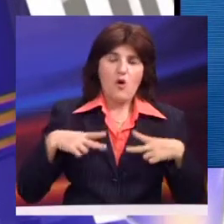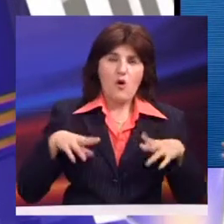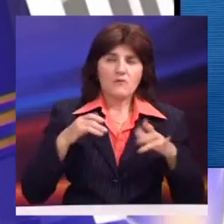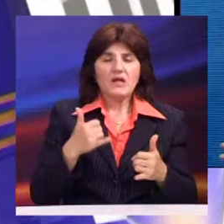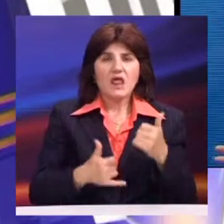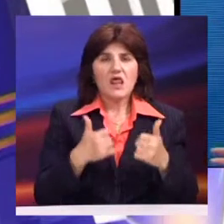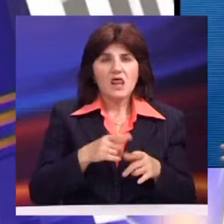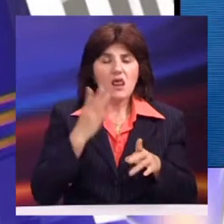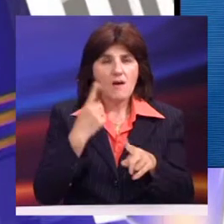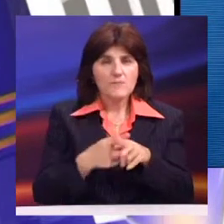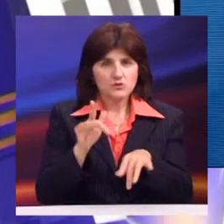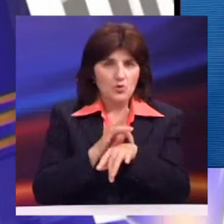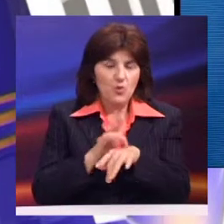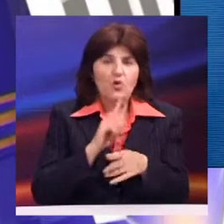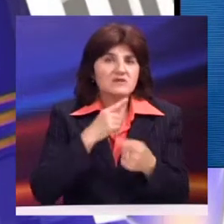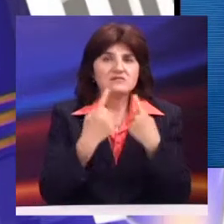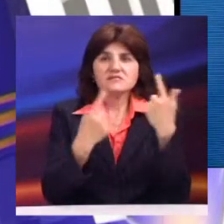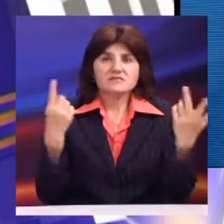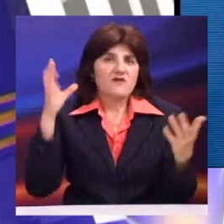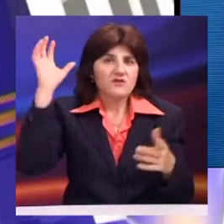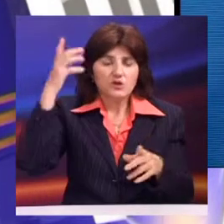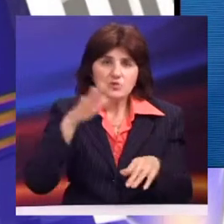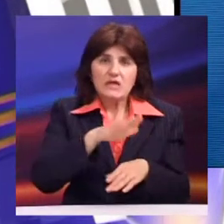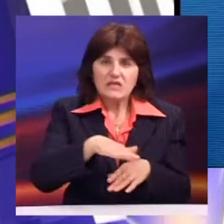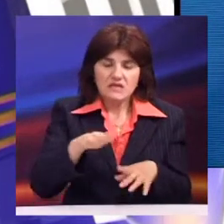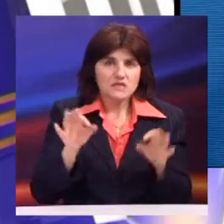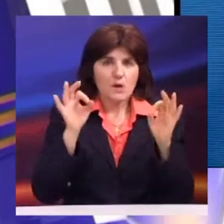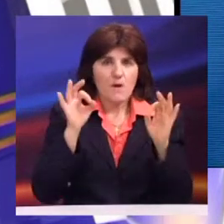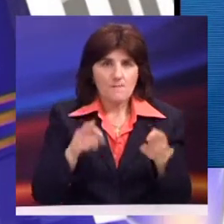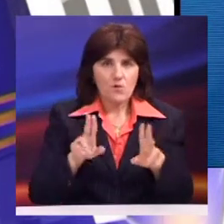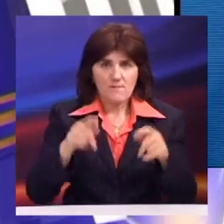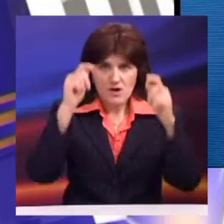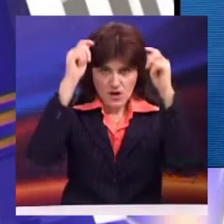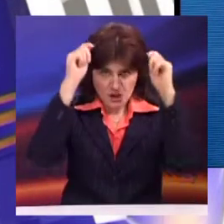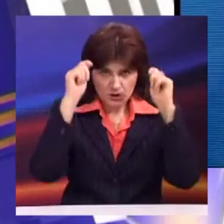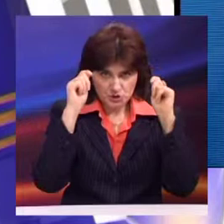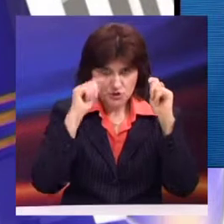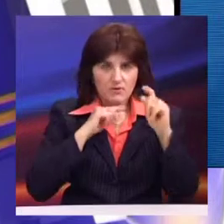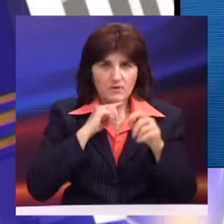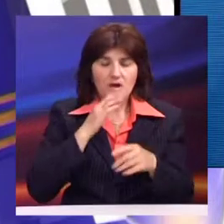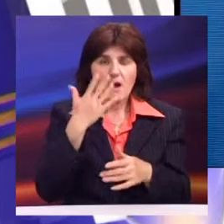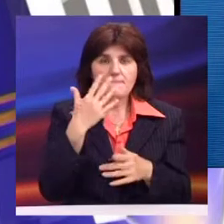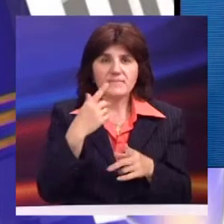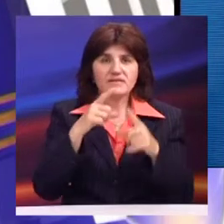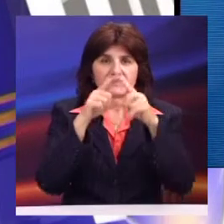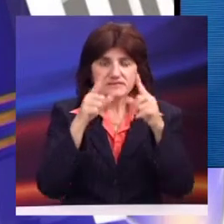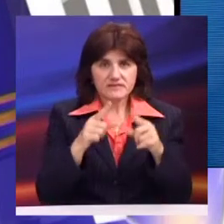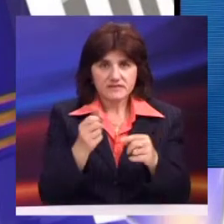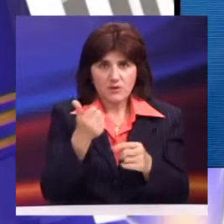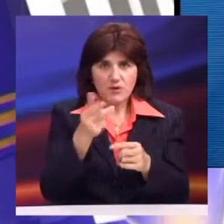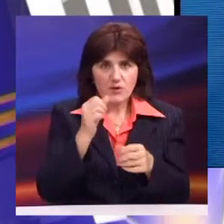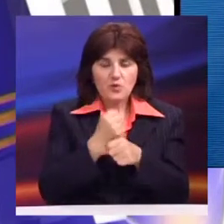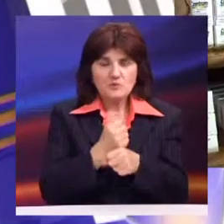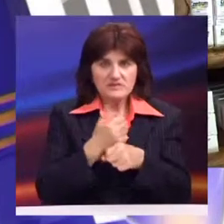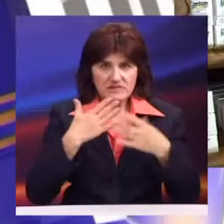odmara, zato svi zavisi ko kako trpi sunce. Deca svakako moraju imati šešir i 50 plus faktor zaštite, takozvani sunblock